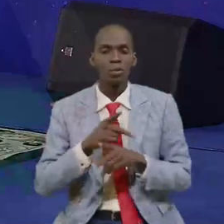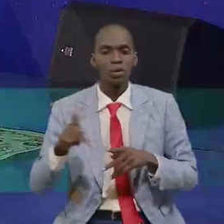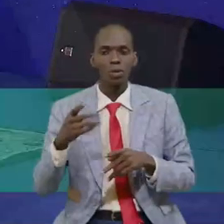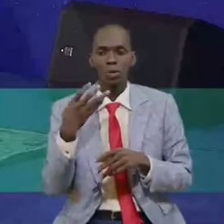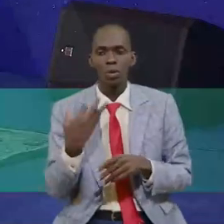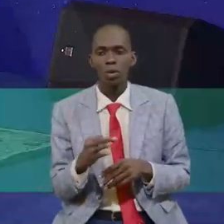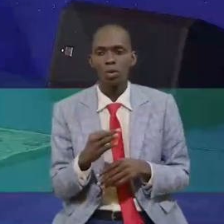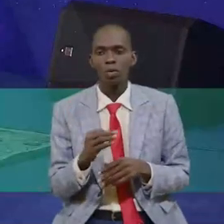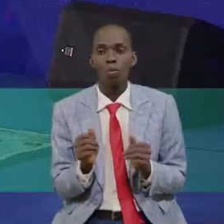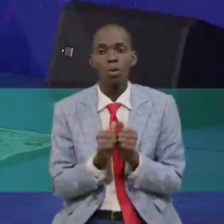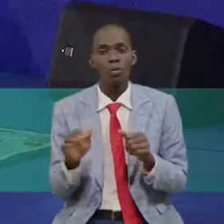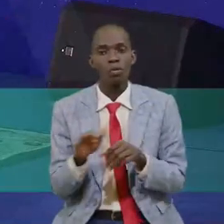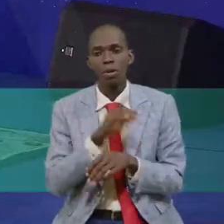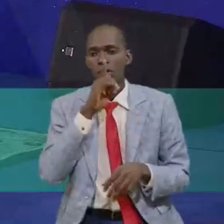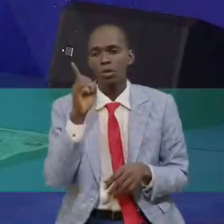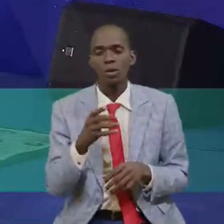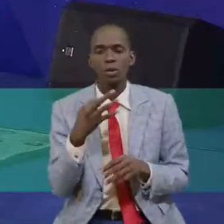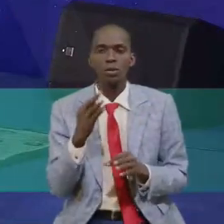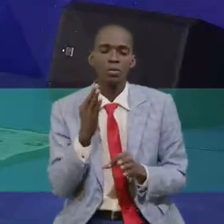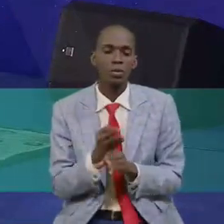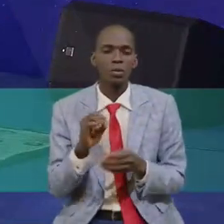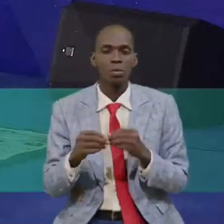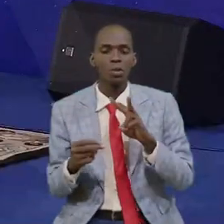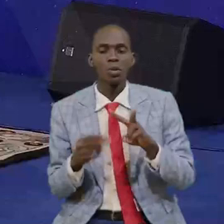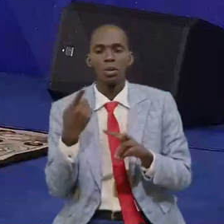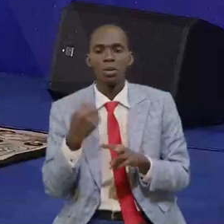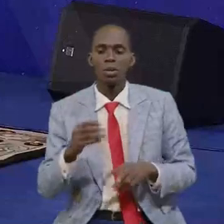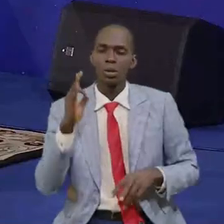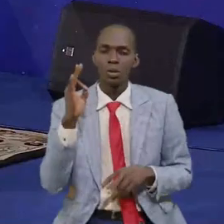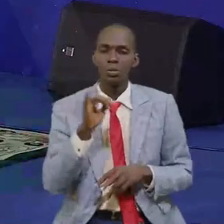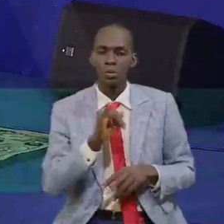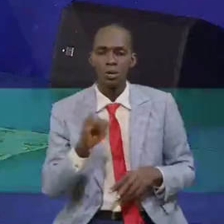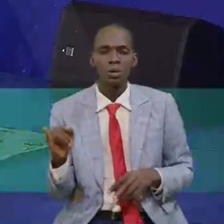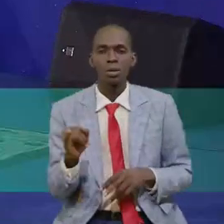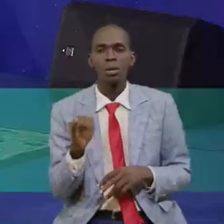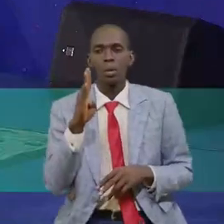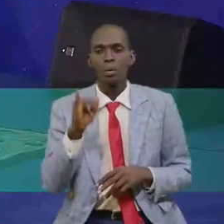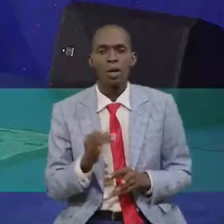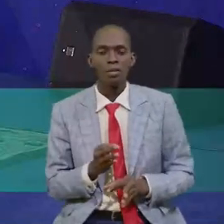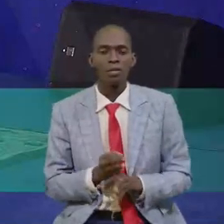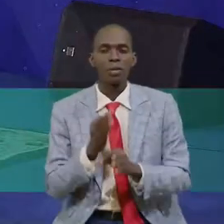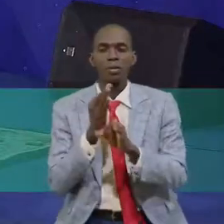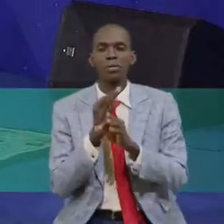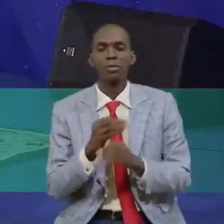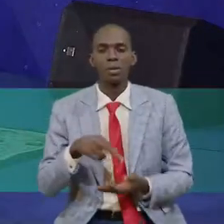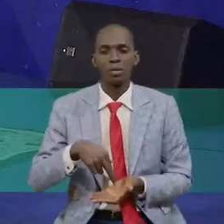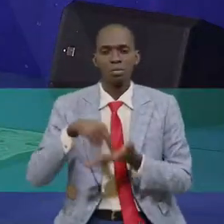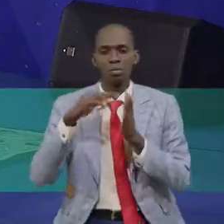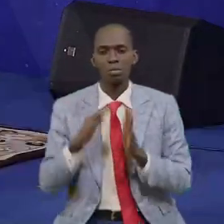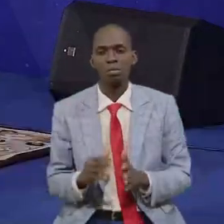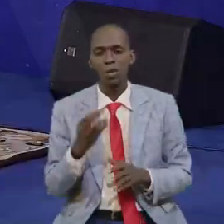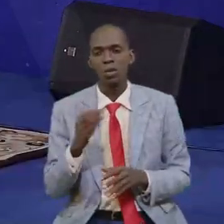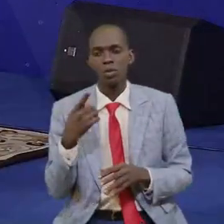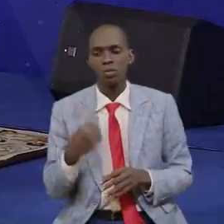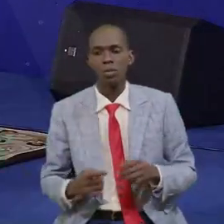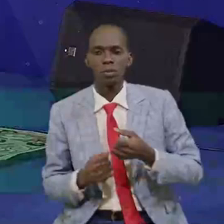la prédication par les ambassadeurs fidèles de la fondation. Troisième élément, la perdition